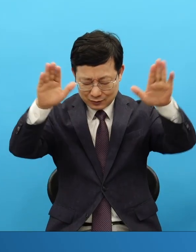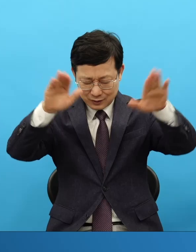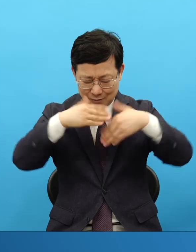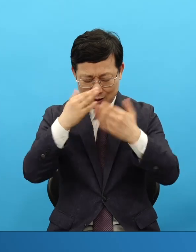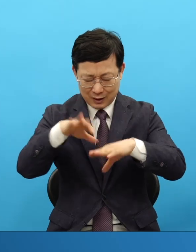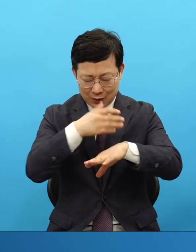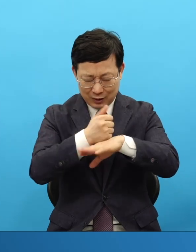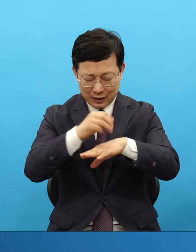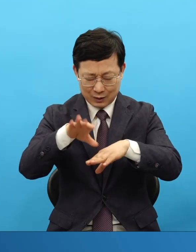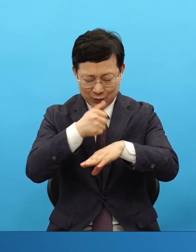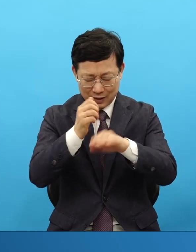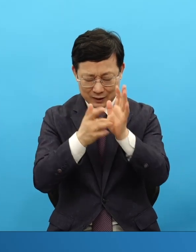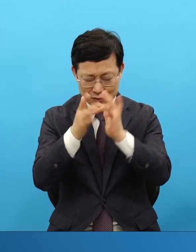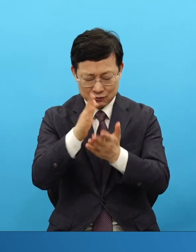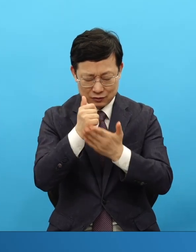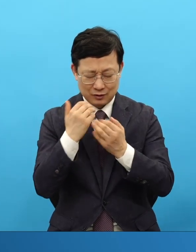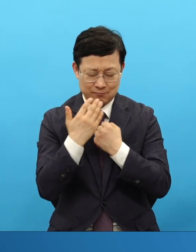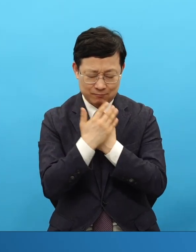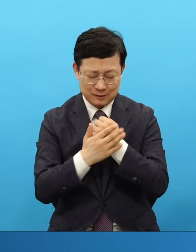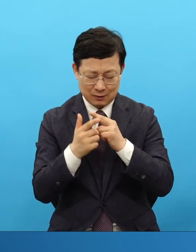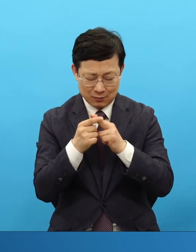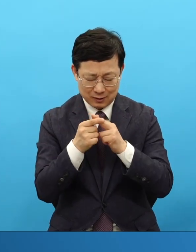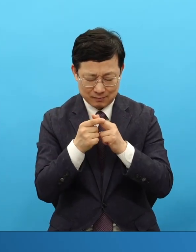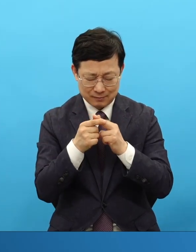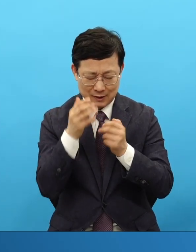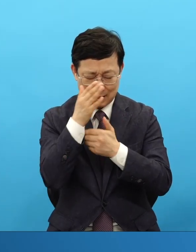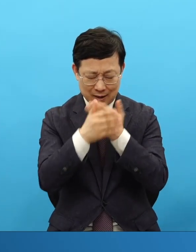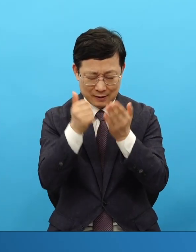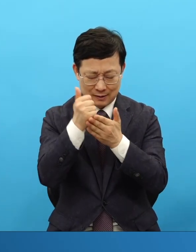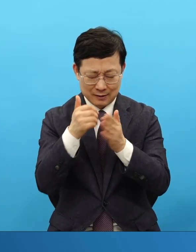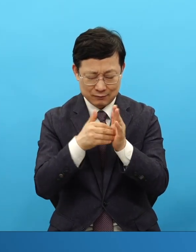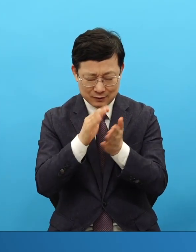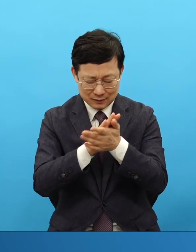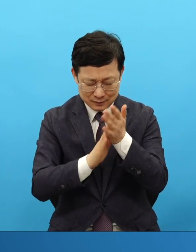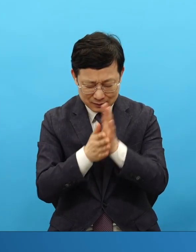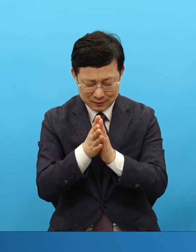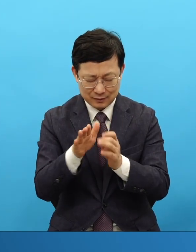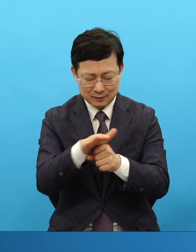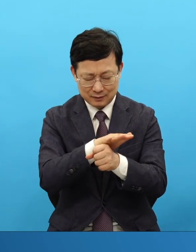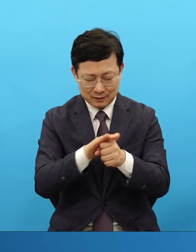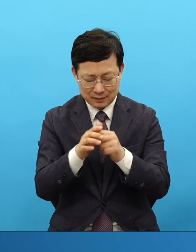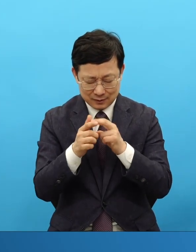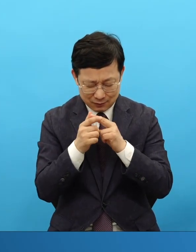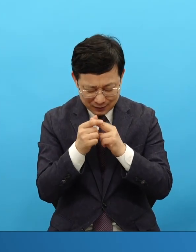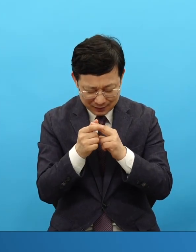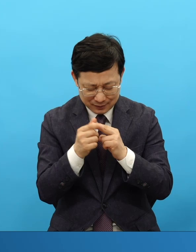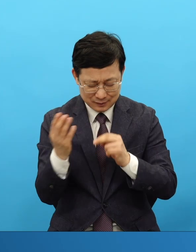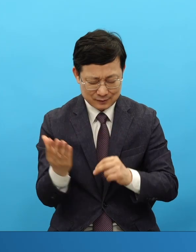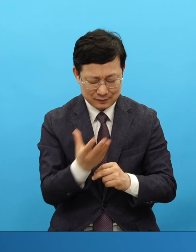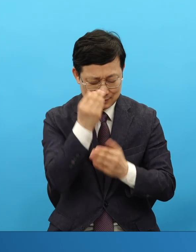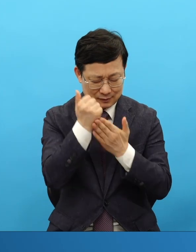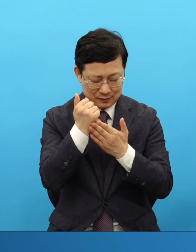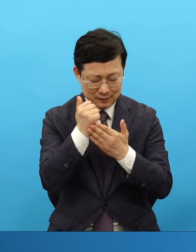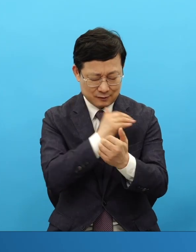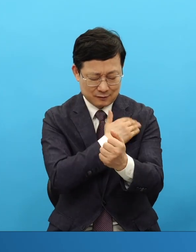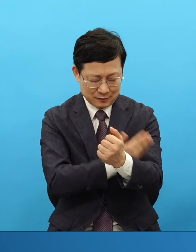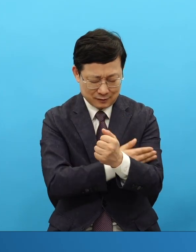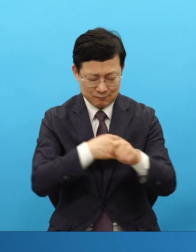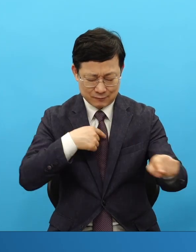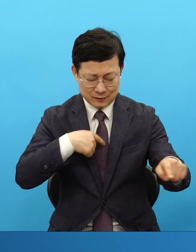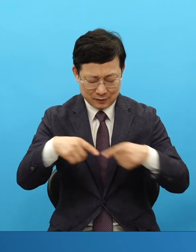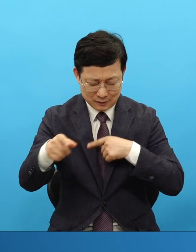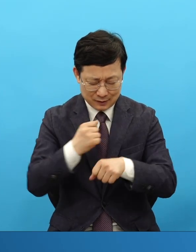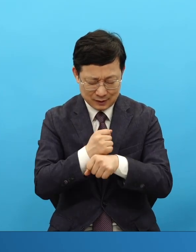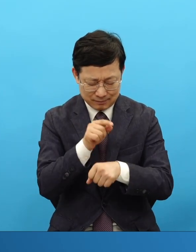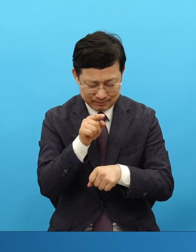주 예수 그리스도의 By 은혜와 the grace of Lord Jesus Christ, who is the King of Kings, 하나님의 무한하신 사랑하심과 the unlimited love of our Father, 성령님의 능력의 역사하심